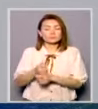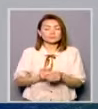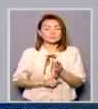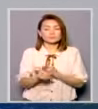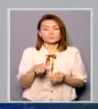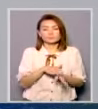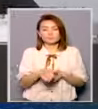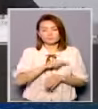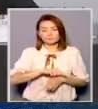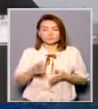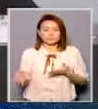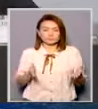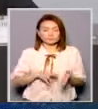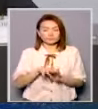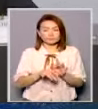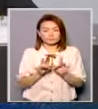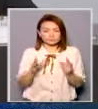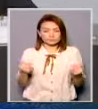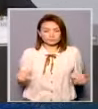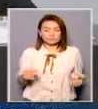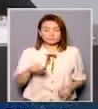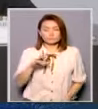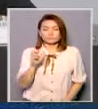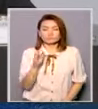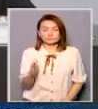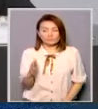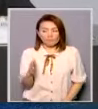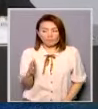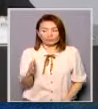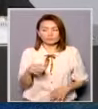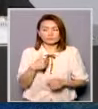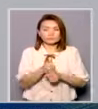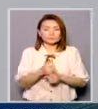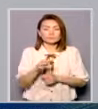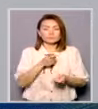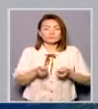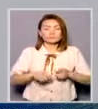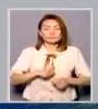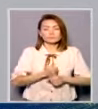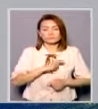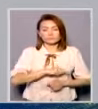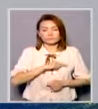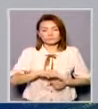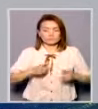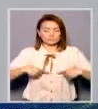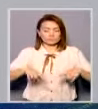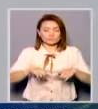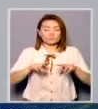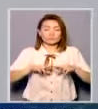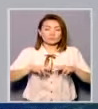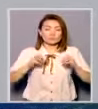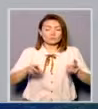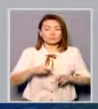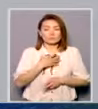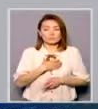бастамасын жүзеге асыруға шақырды. Оның сөзінше, Қасым Жомарт Кемелұлының суперпрезиденттік басқару моделінен парламент пен мәслихаттардың